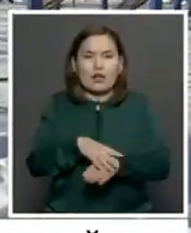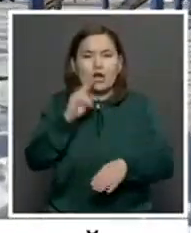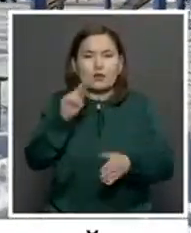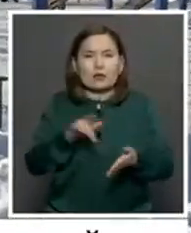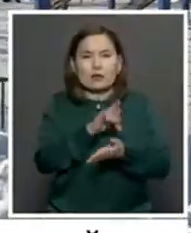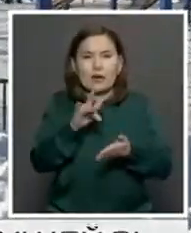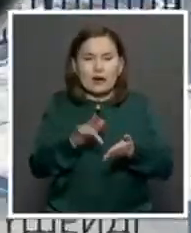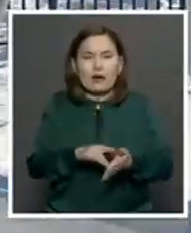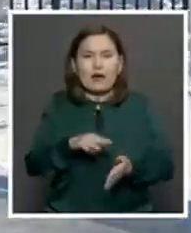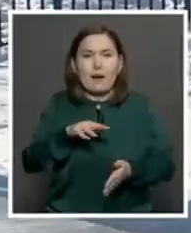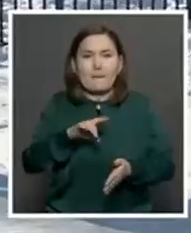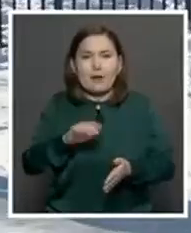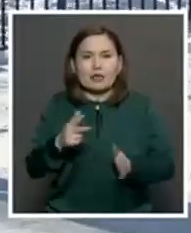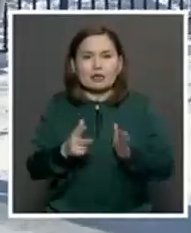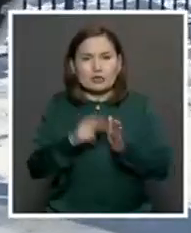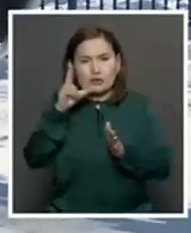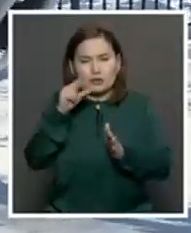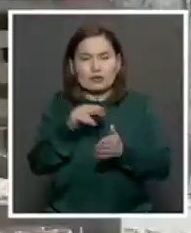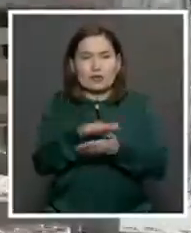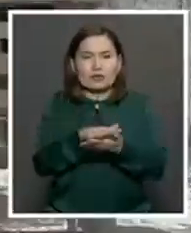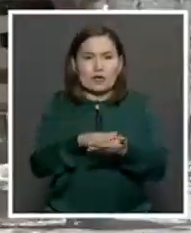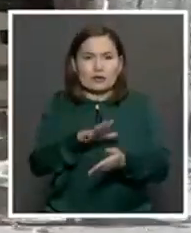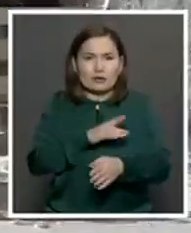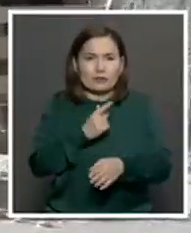Шымкентте карантин наурыздың 8-ге дейін ұзартылды.